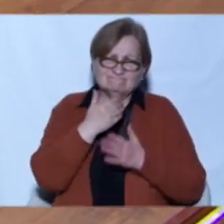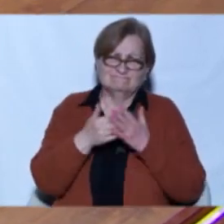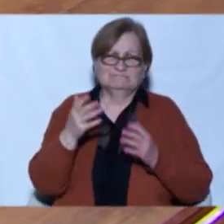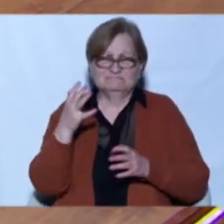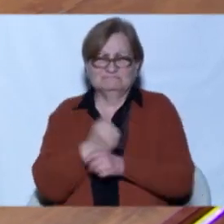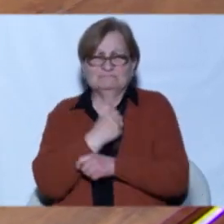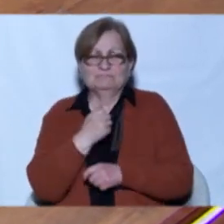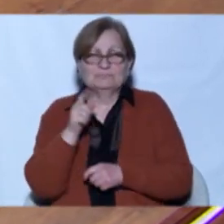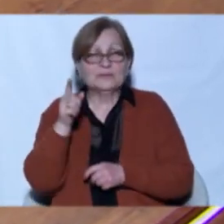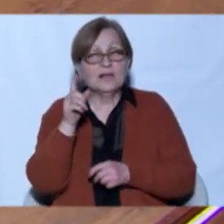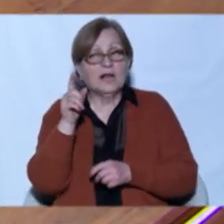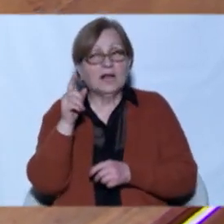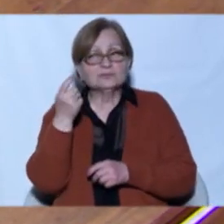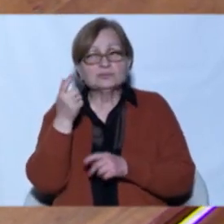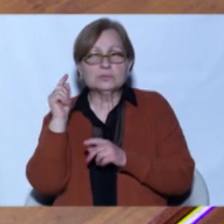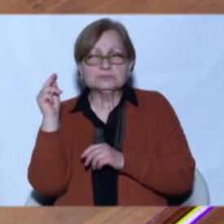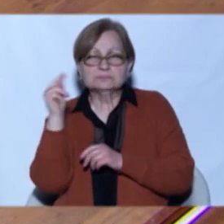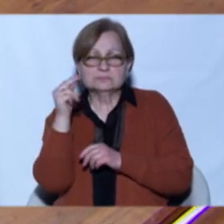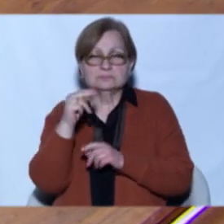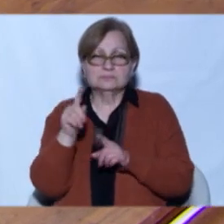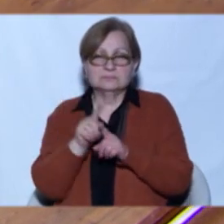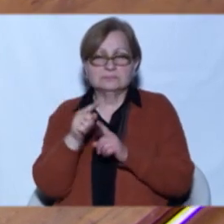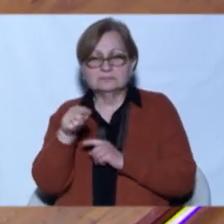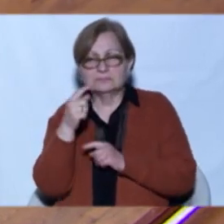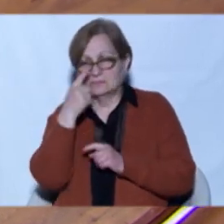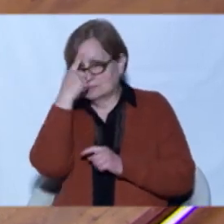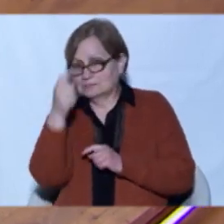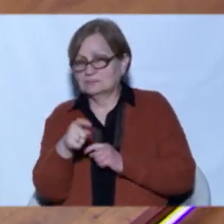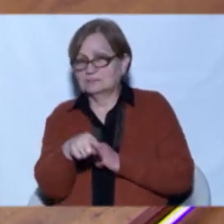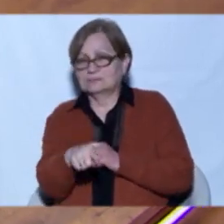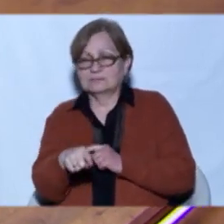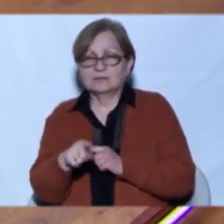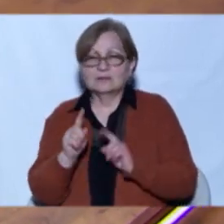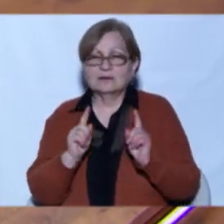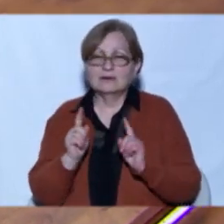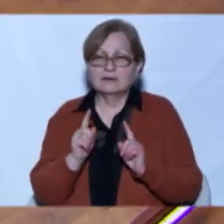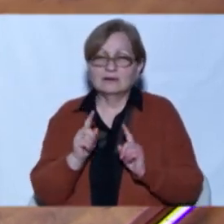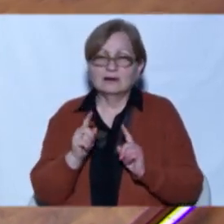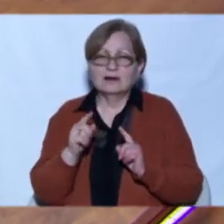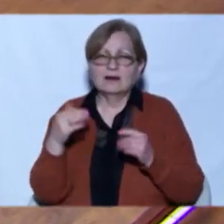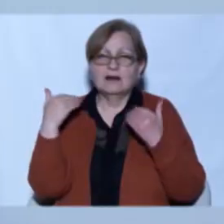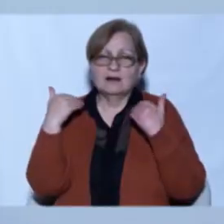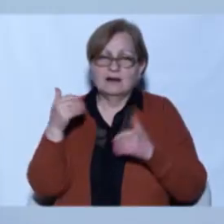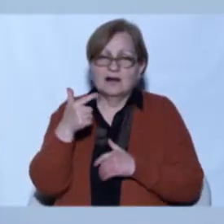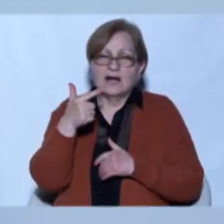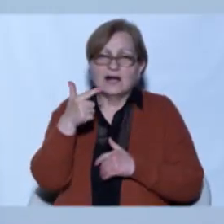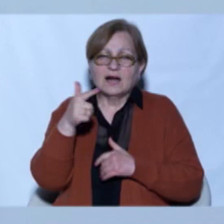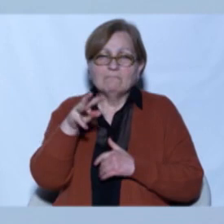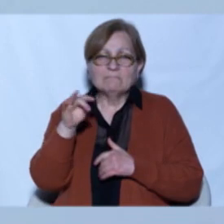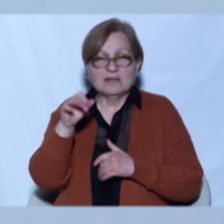მთავარი მინიშნება და ამ ლექსის მთავარ თემად მიიჩნევენ გმირის ძიებას.